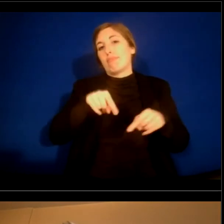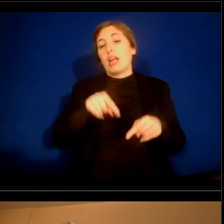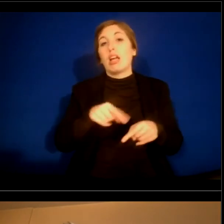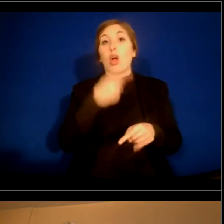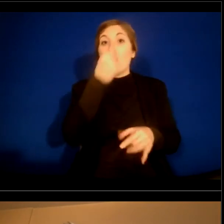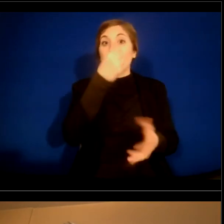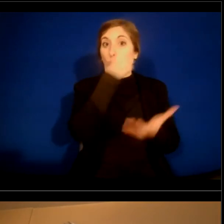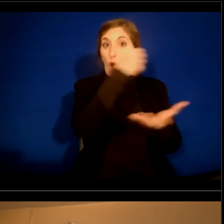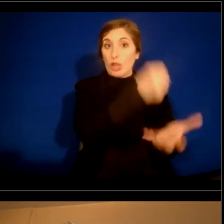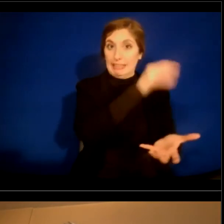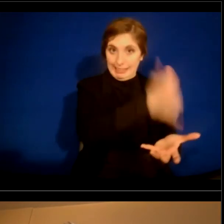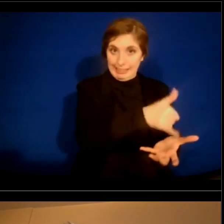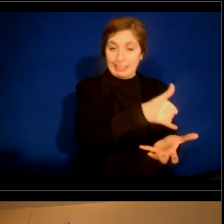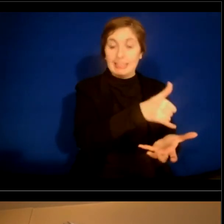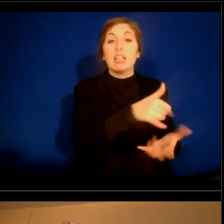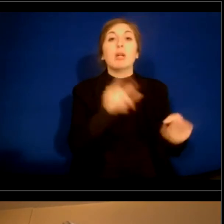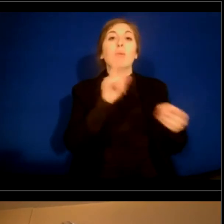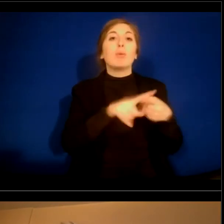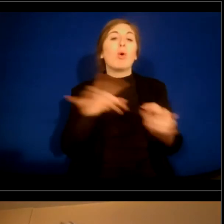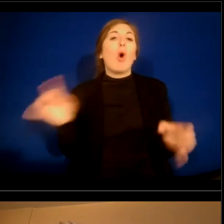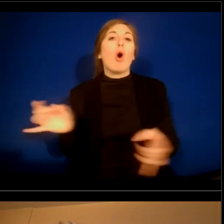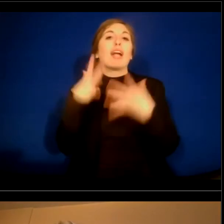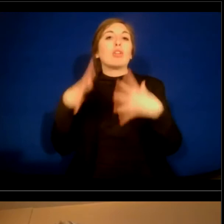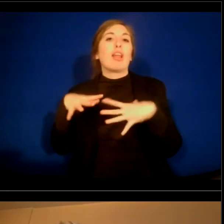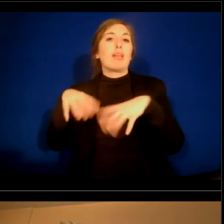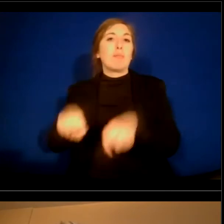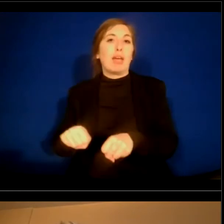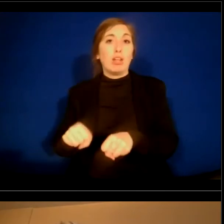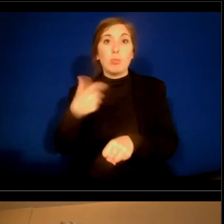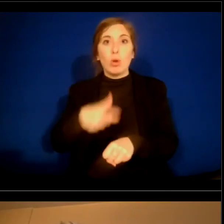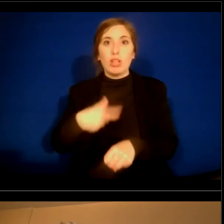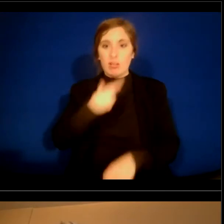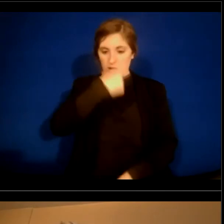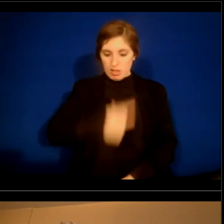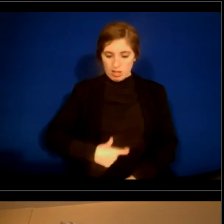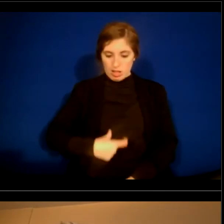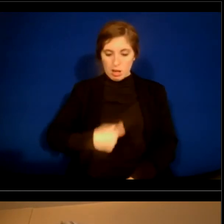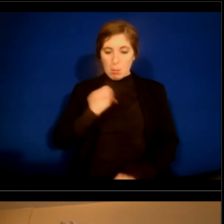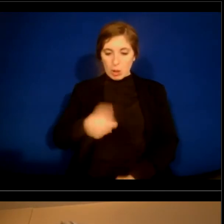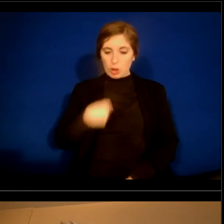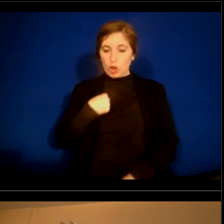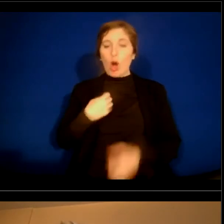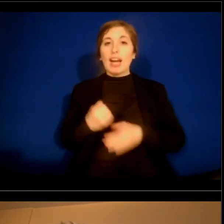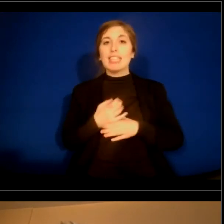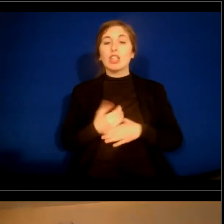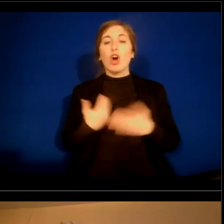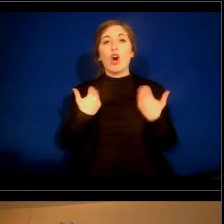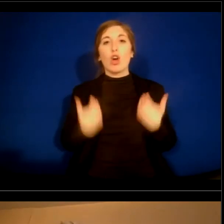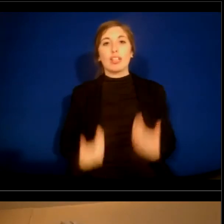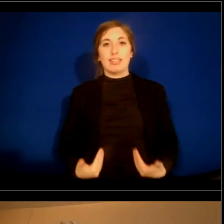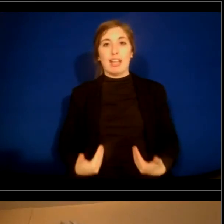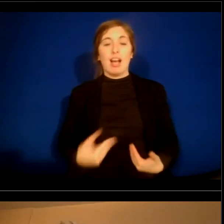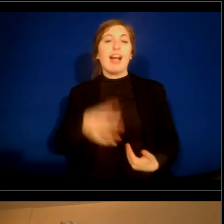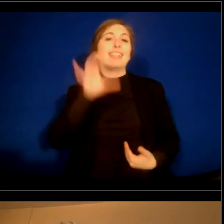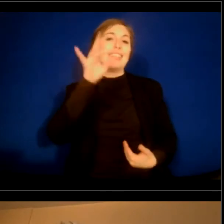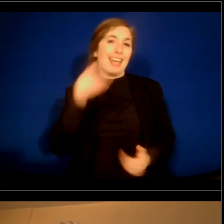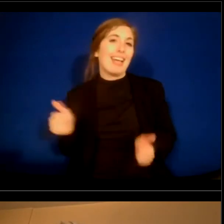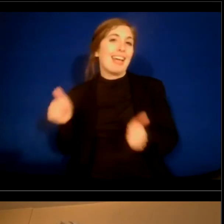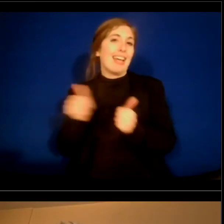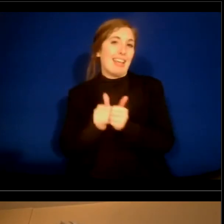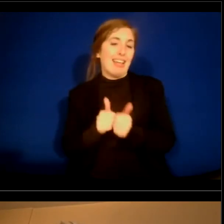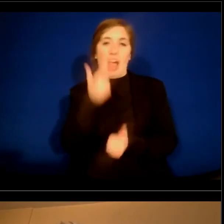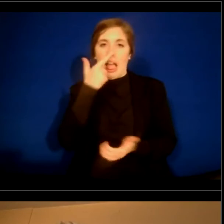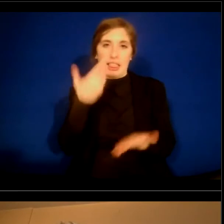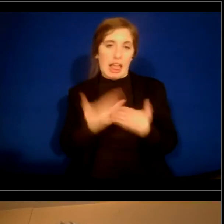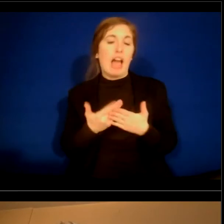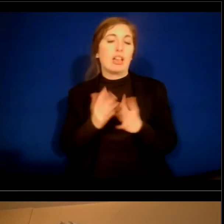dell'ordine degli psicologi della Lombardia, la Regione Lombardia è stata comunque una delle prime ad attivarsi per il trasporto